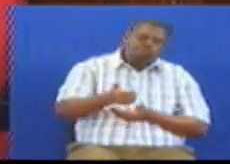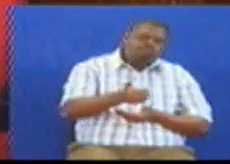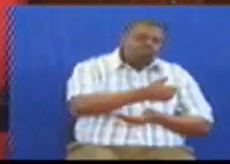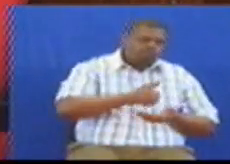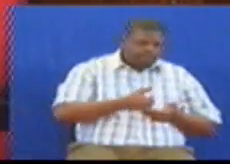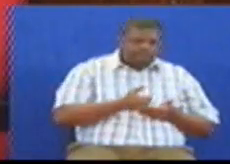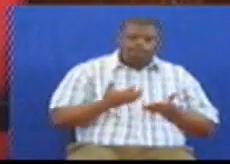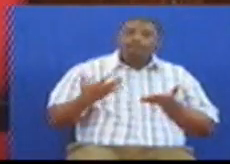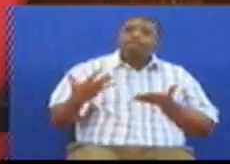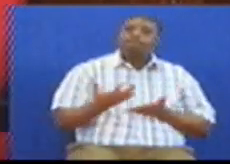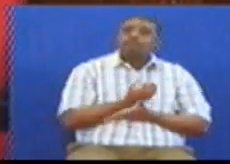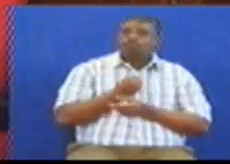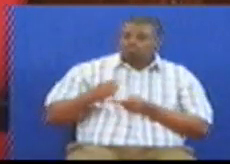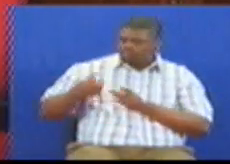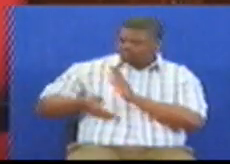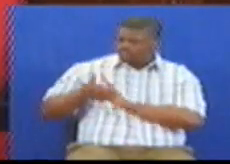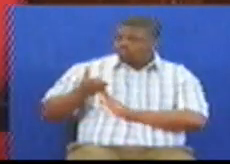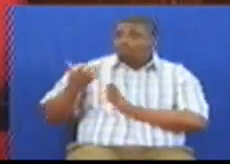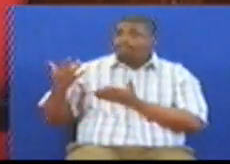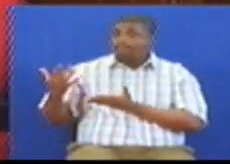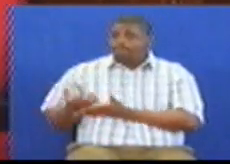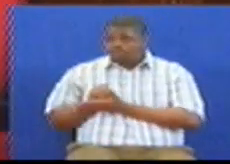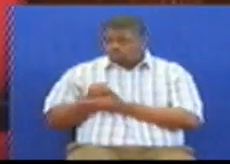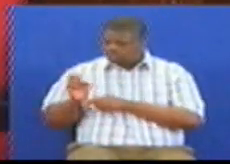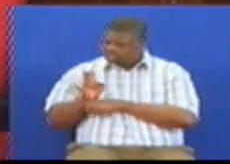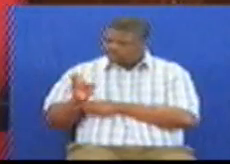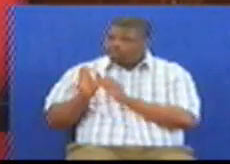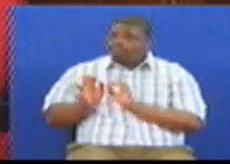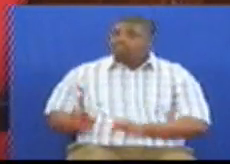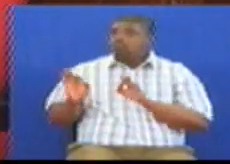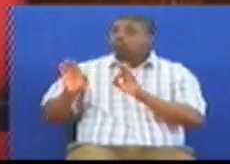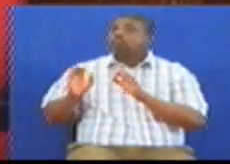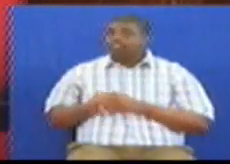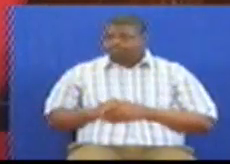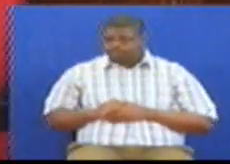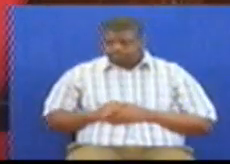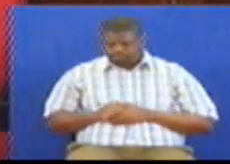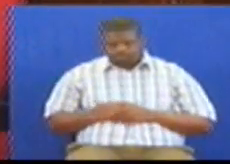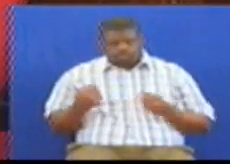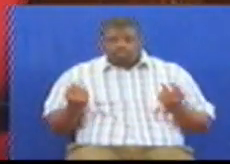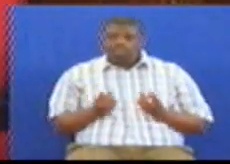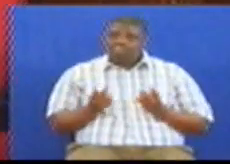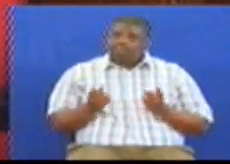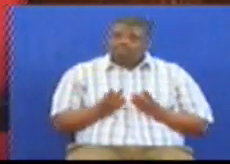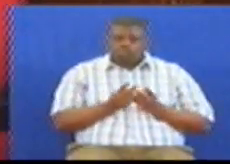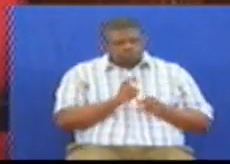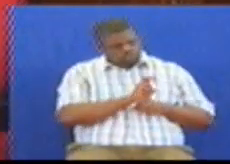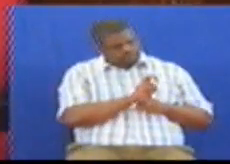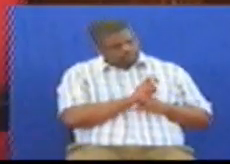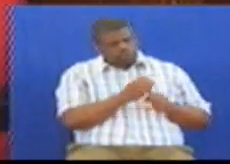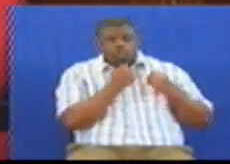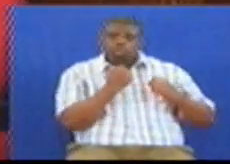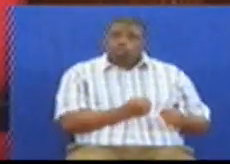vilikuwa vimefichika vyote sasa vinasimamiwa vizuri. Lakini si hiyo tu, usimamizi thabiti